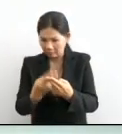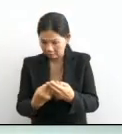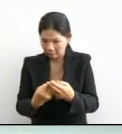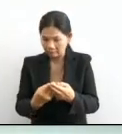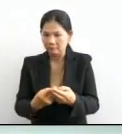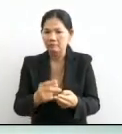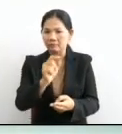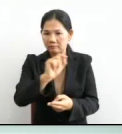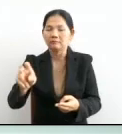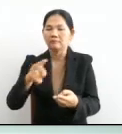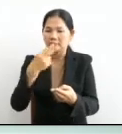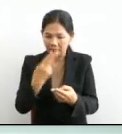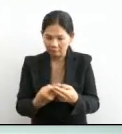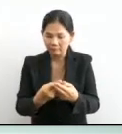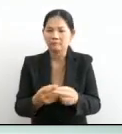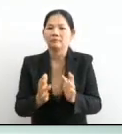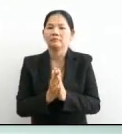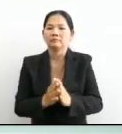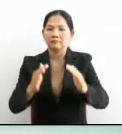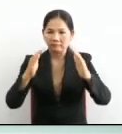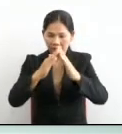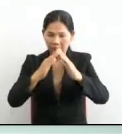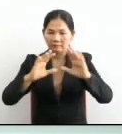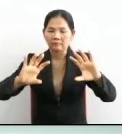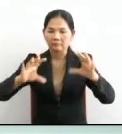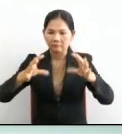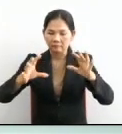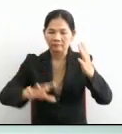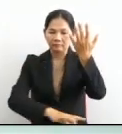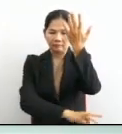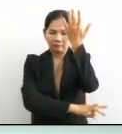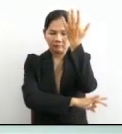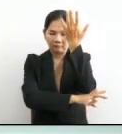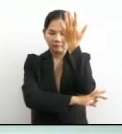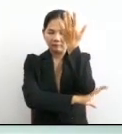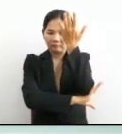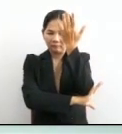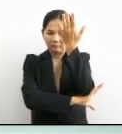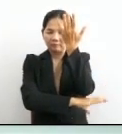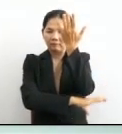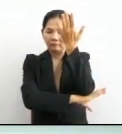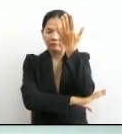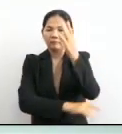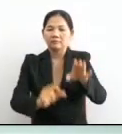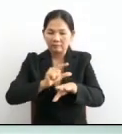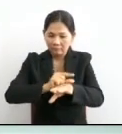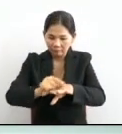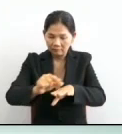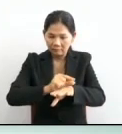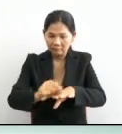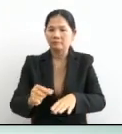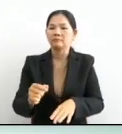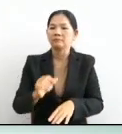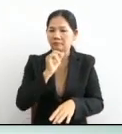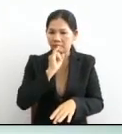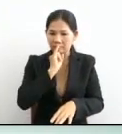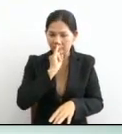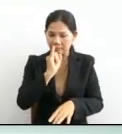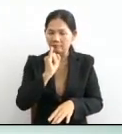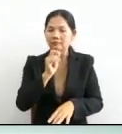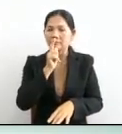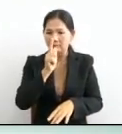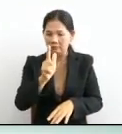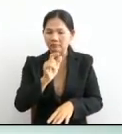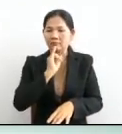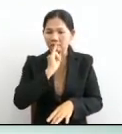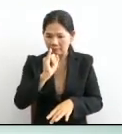con sẽ xây chùm lại máu nông rung chạc kì dồn mơm đầm lồng mí từ cái chân này chìa chìa với ta con chá